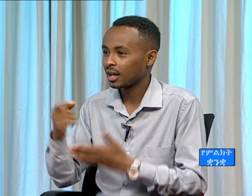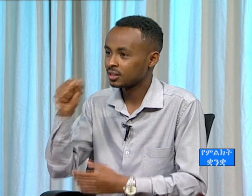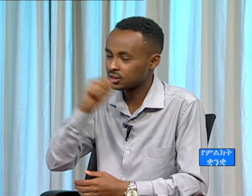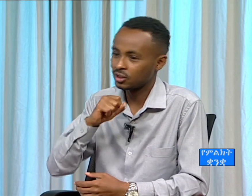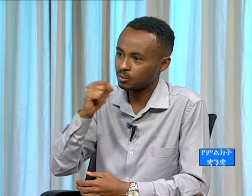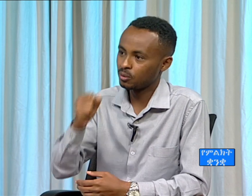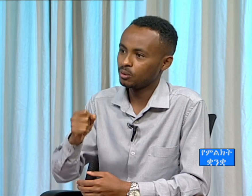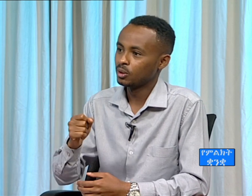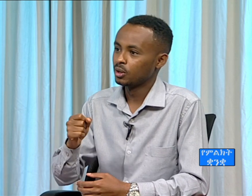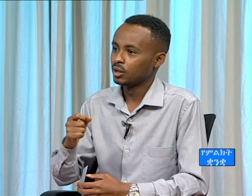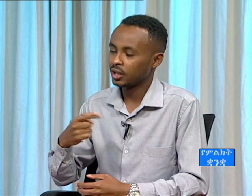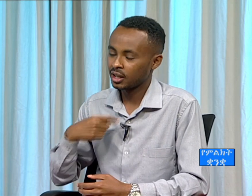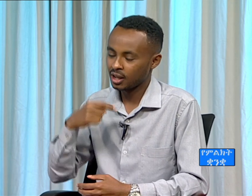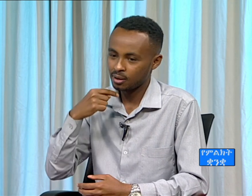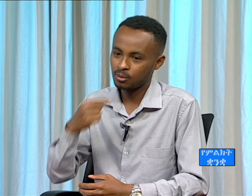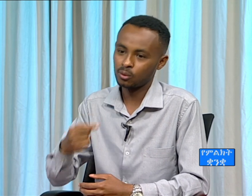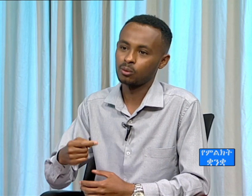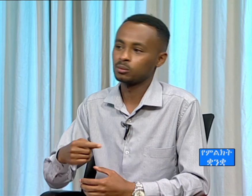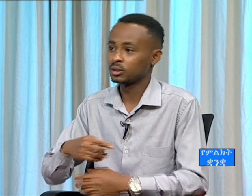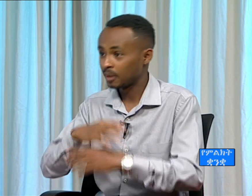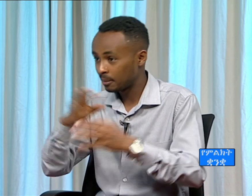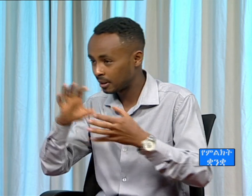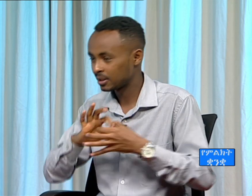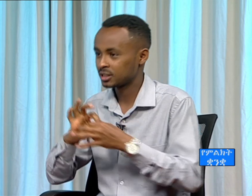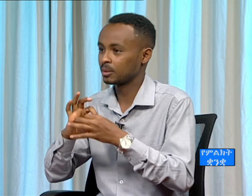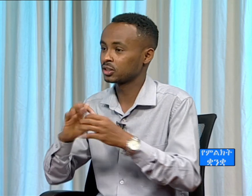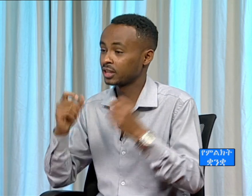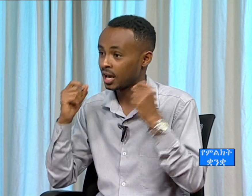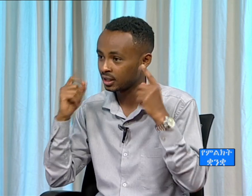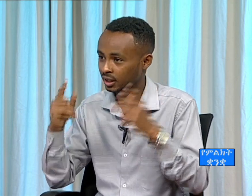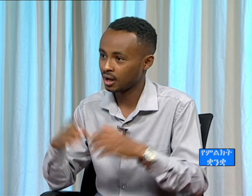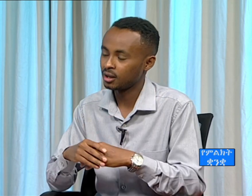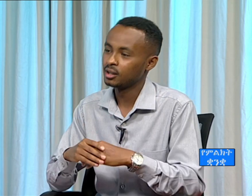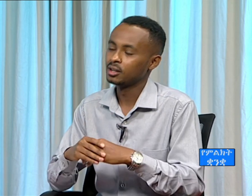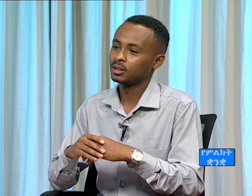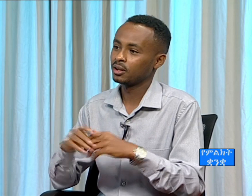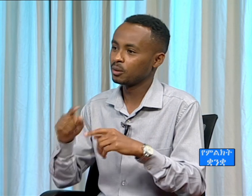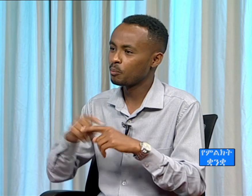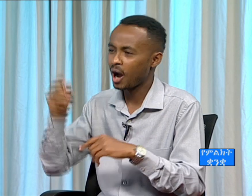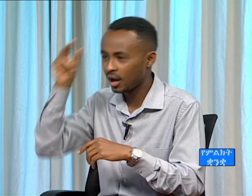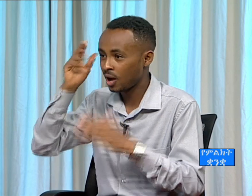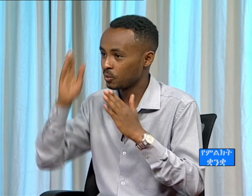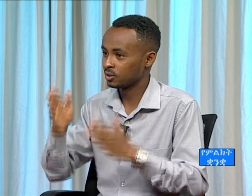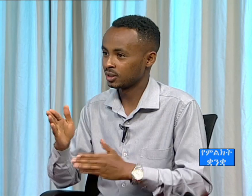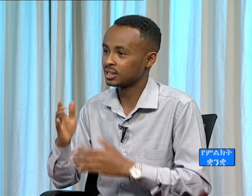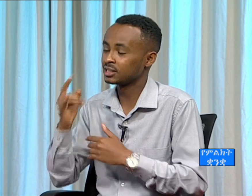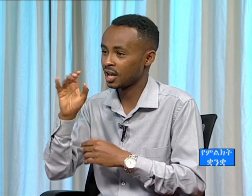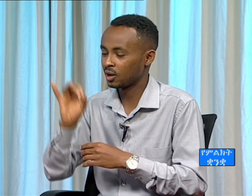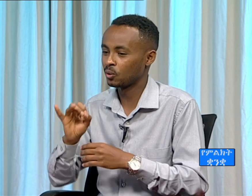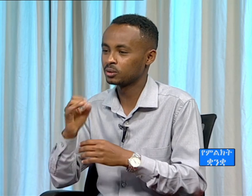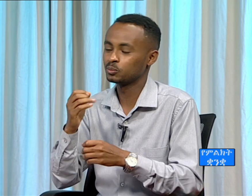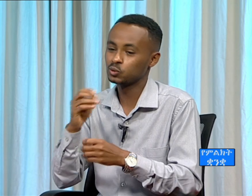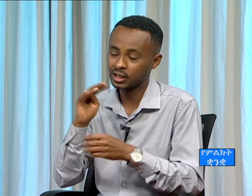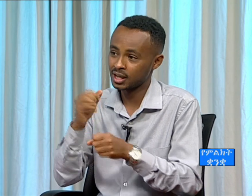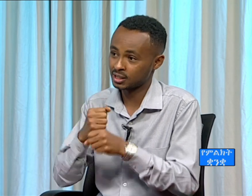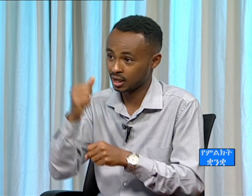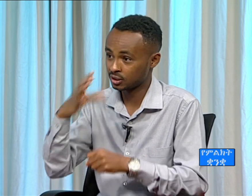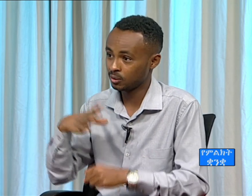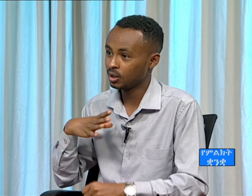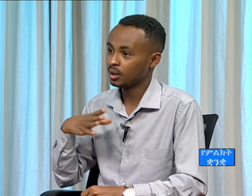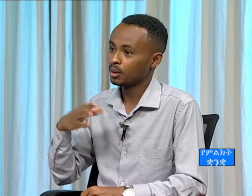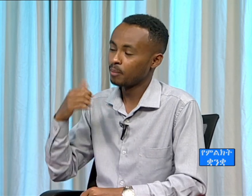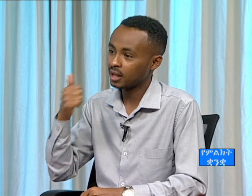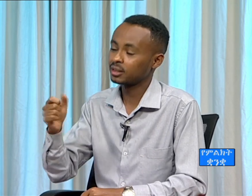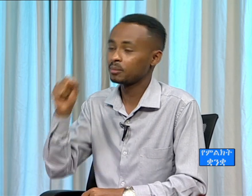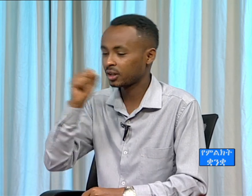እንዲህ አይነት አርቲስት ደግሞ እኔ ነኝ ያለ ብሎ ማህበረሰባችንን ያነቃ በተለይ ደግሞ ባህላዊ ለዛ ያለውን ሙዚቃ የሰራ